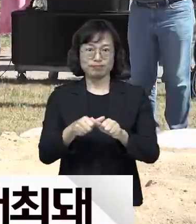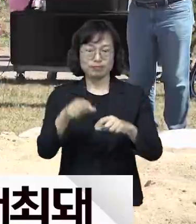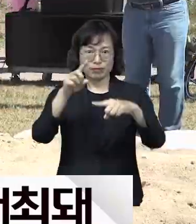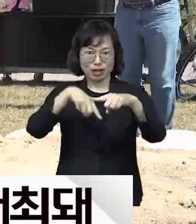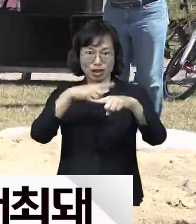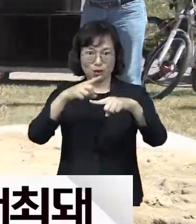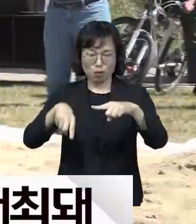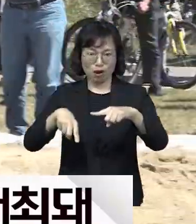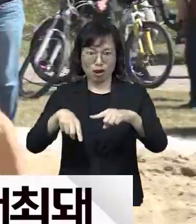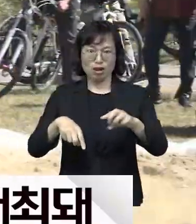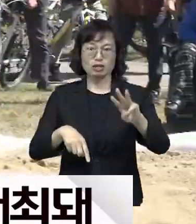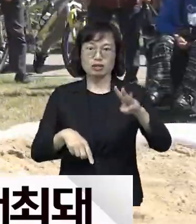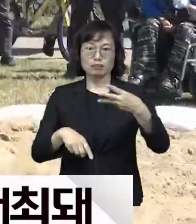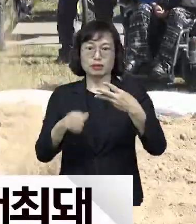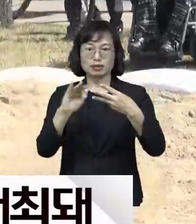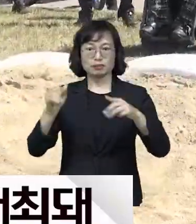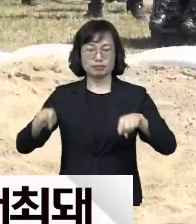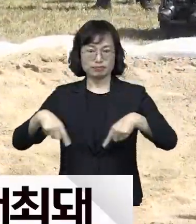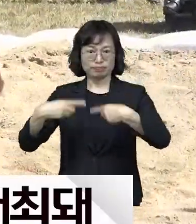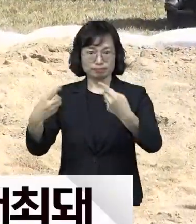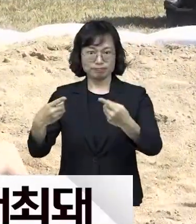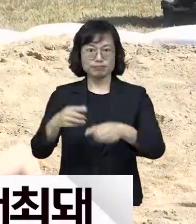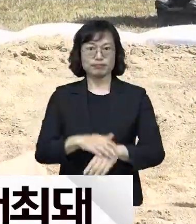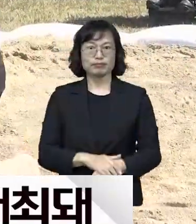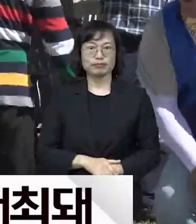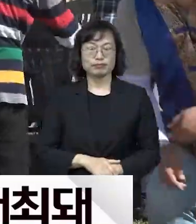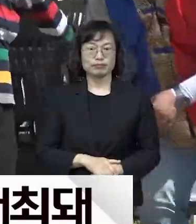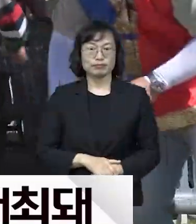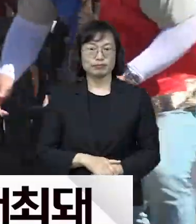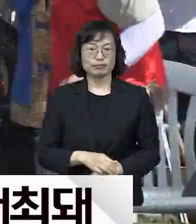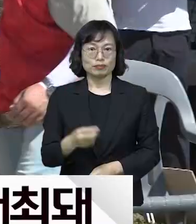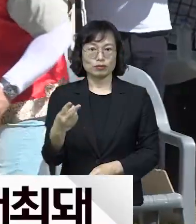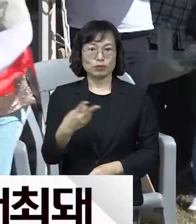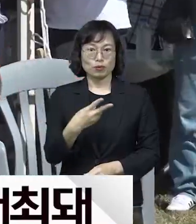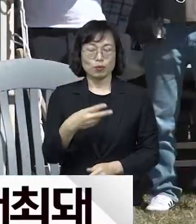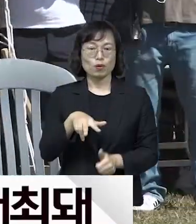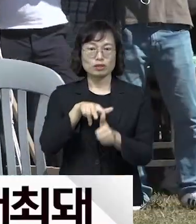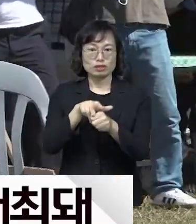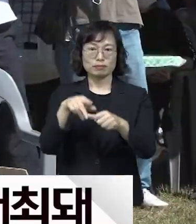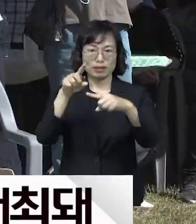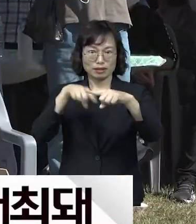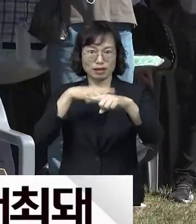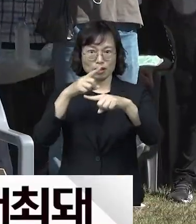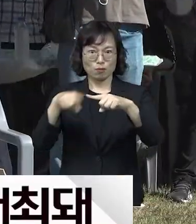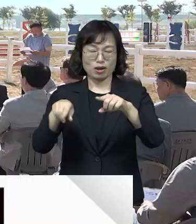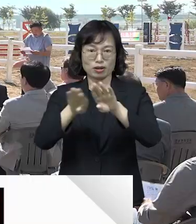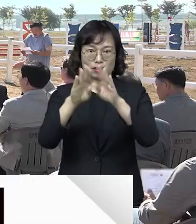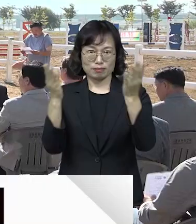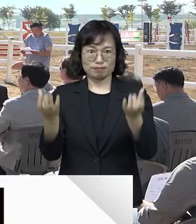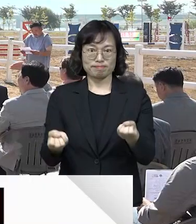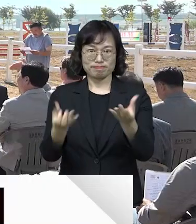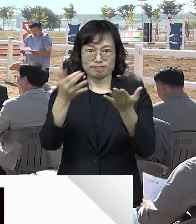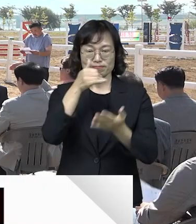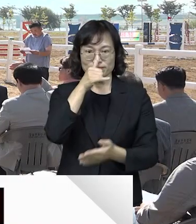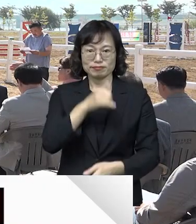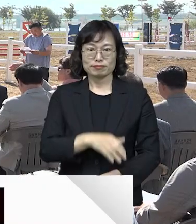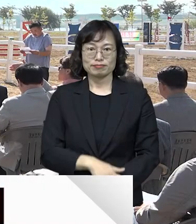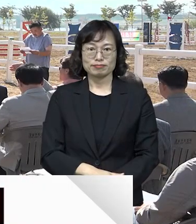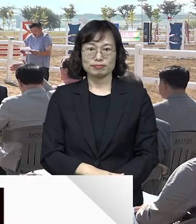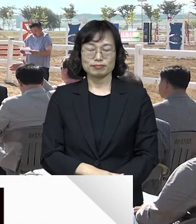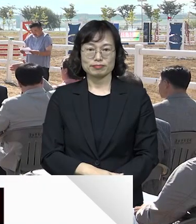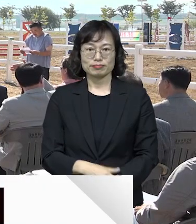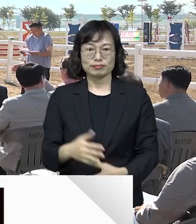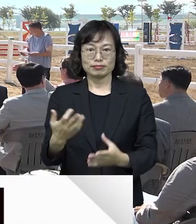씨름대회가 300여 명이 출전한 가운데 열렸으며 이어 3일까지 삼장수 승마대회가 개최됐습니다.